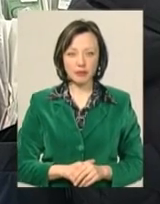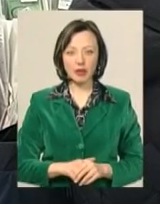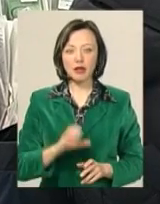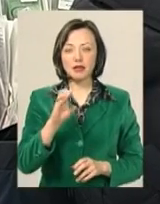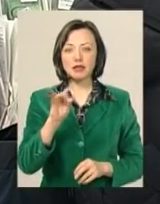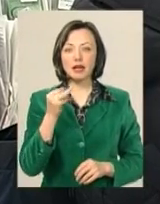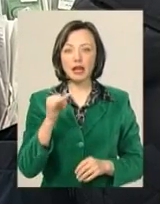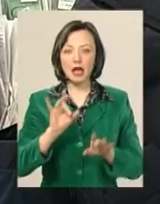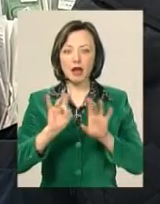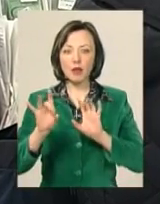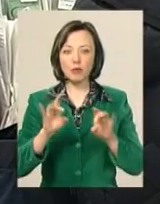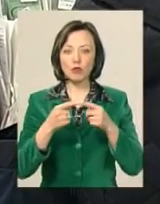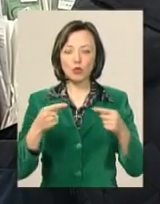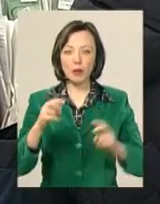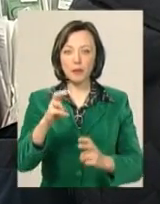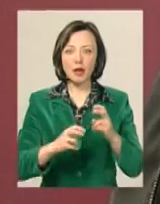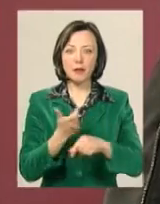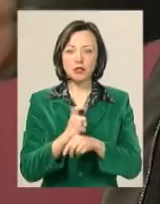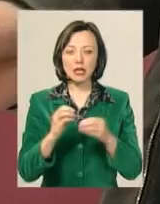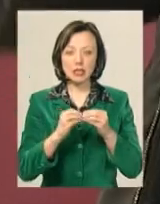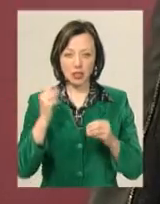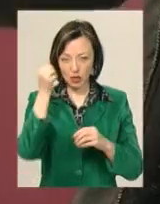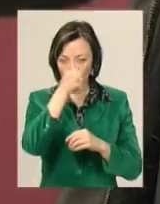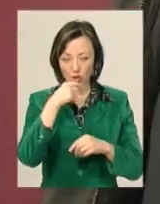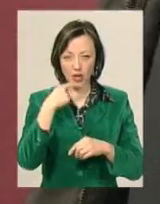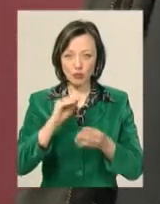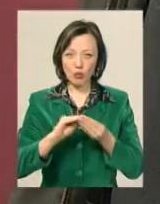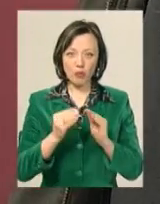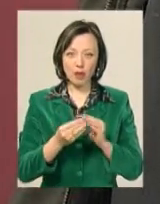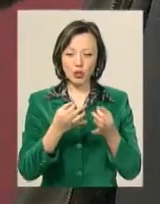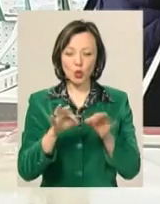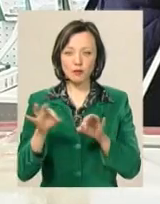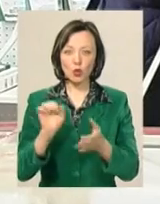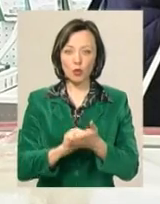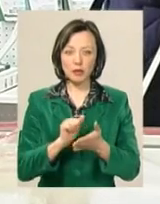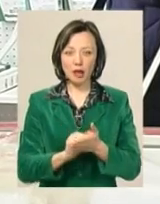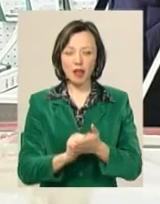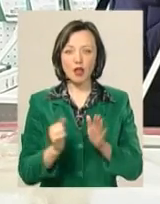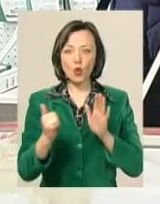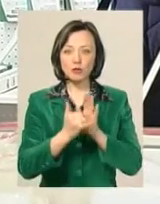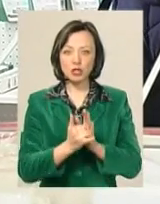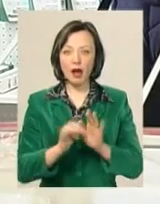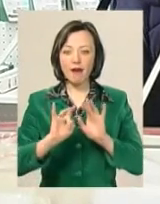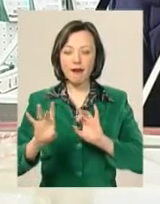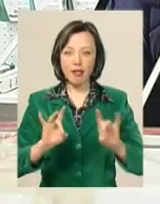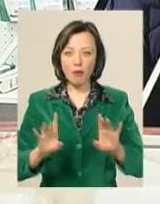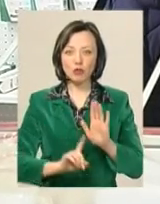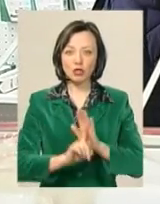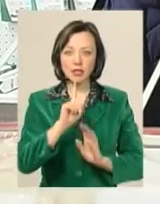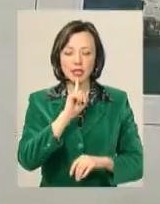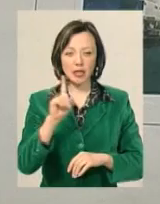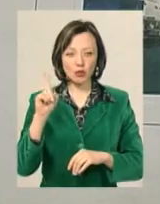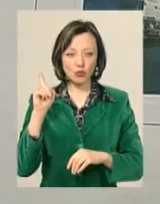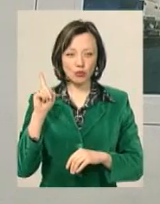Сергій Гідзула рекламує продукцію підприємства більше 10 років. Каже, проблема з дозвільною документацією на розміщення рекламних носіїв почалися рік